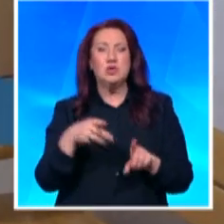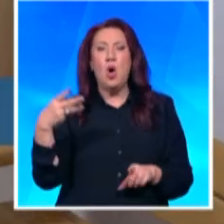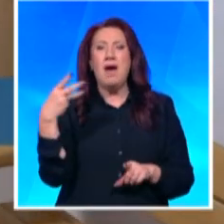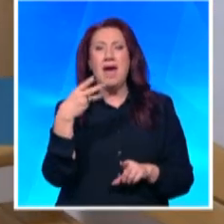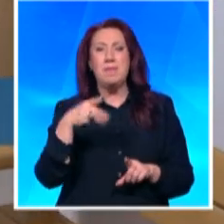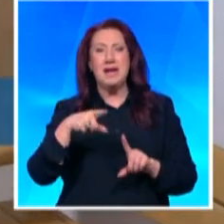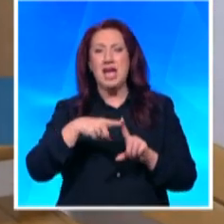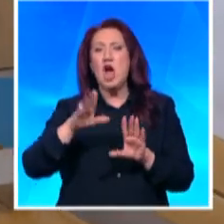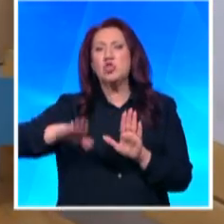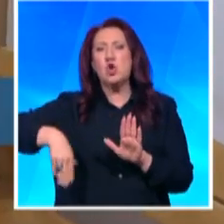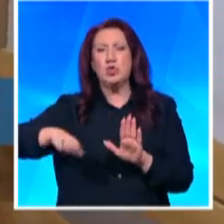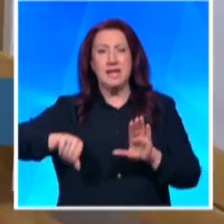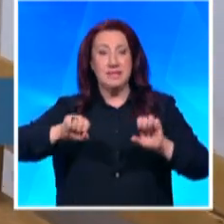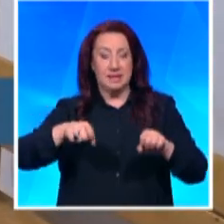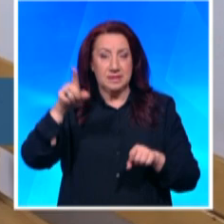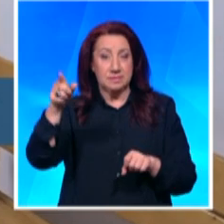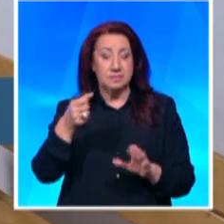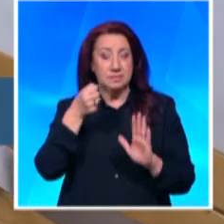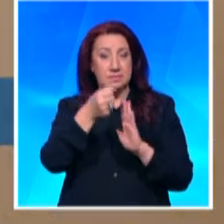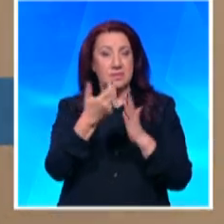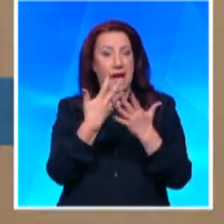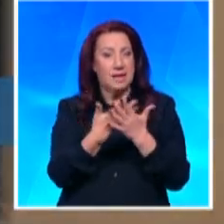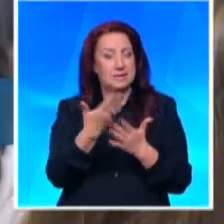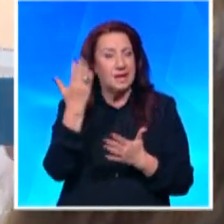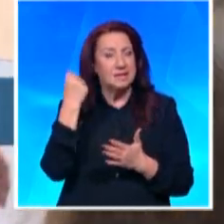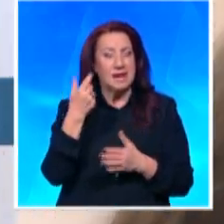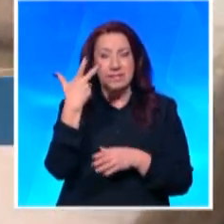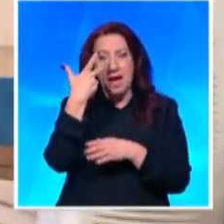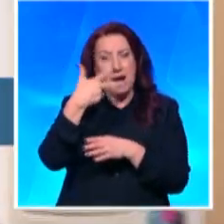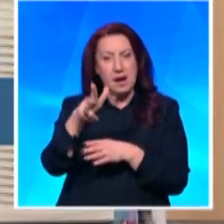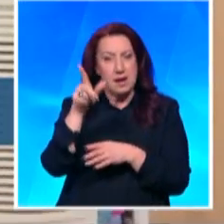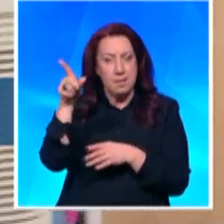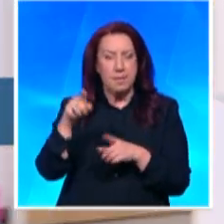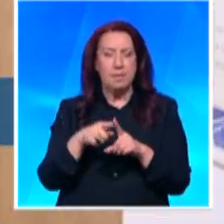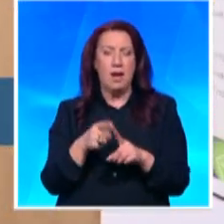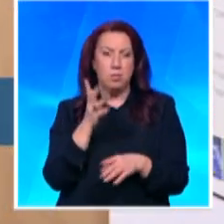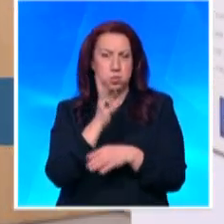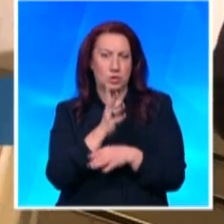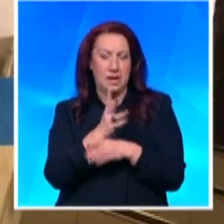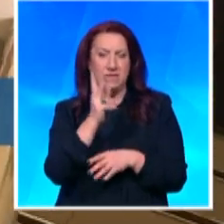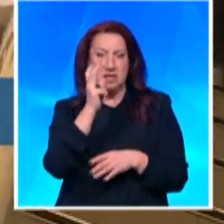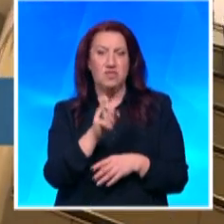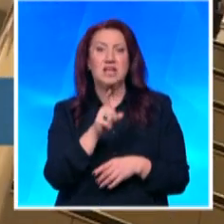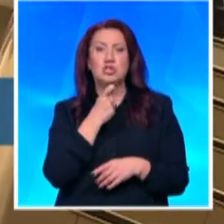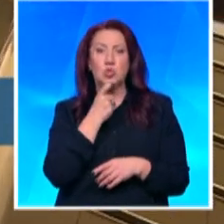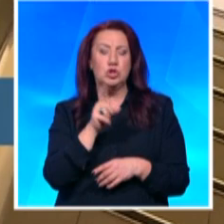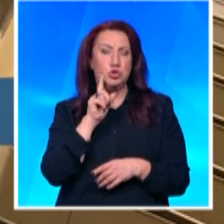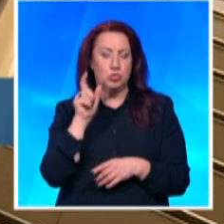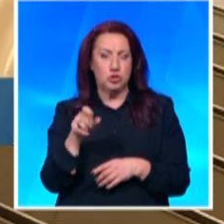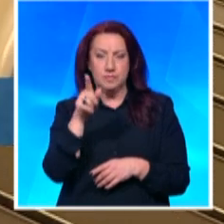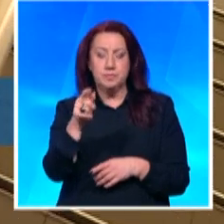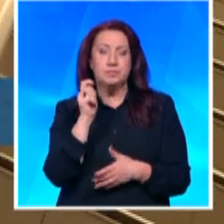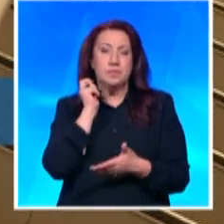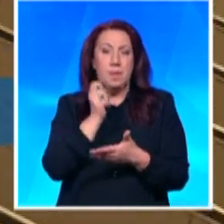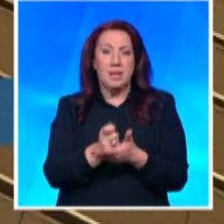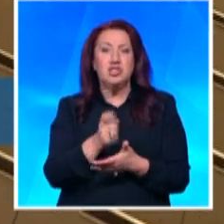в ареста след разпространяването на клип с гавра с 20-годишно момче. Той излиза под парична гаранция в размер